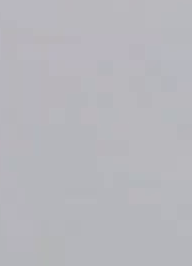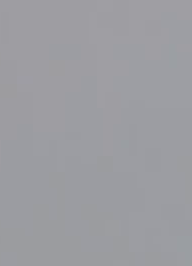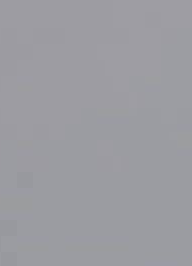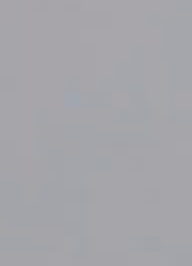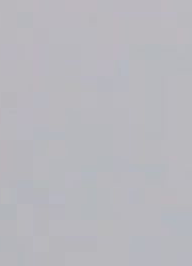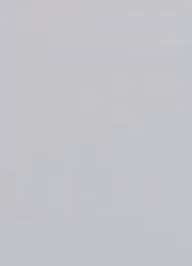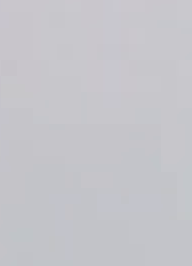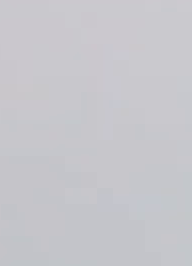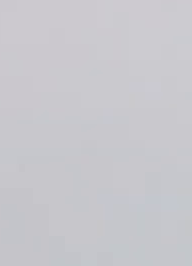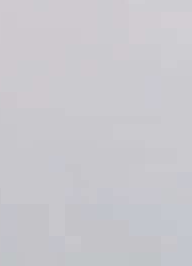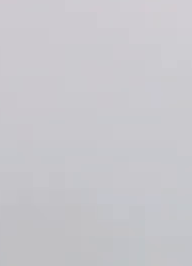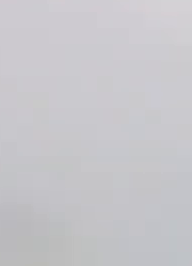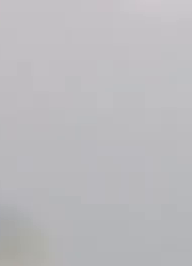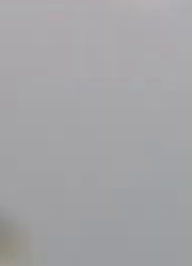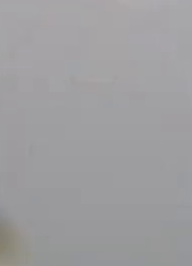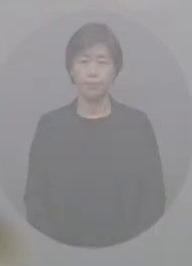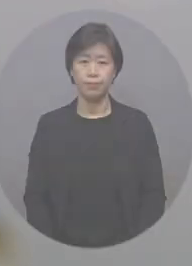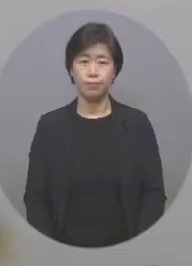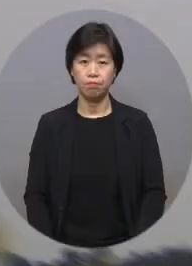아, 와. 굿샷! 아.